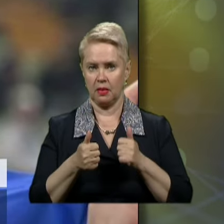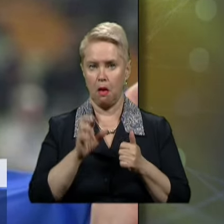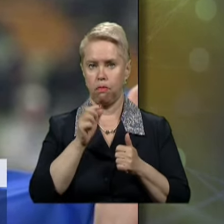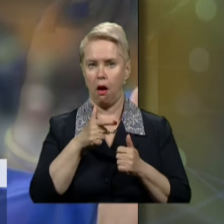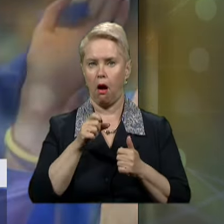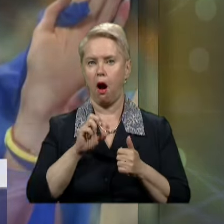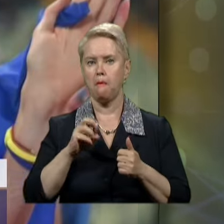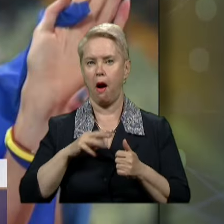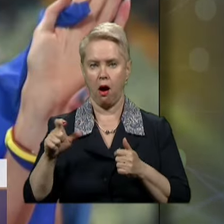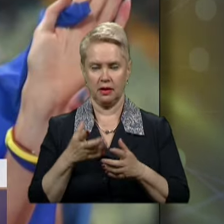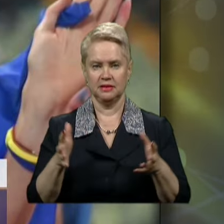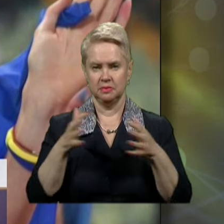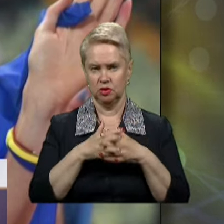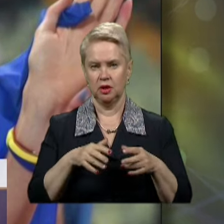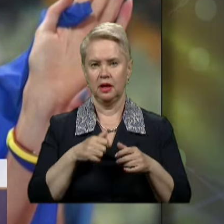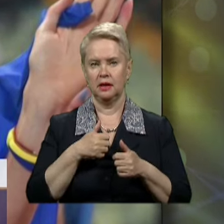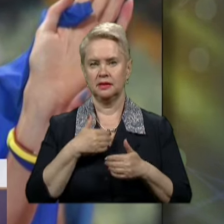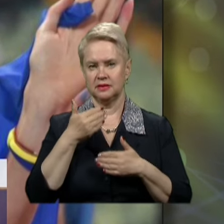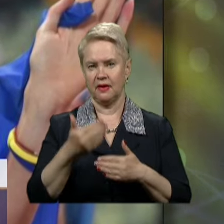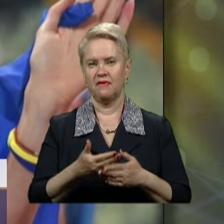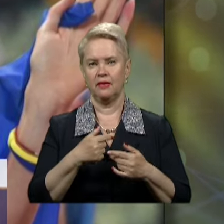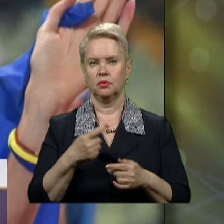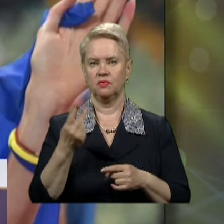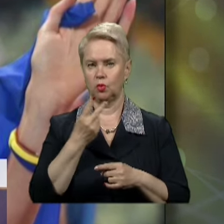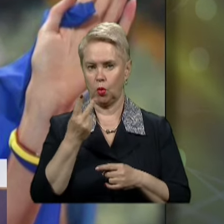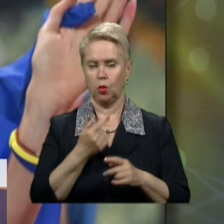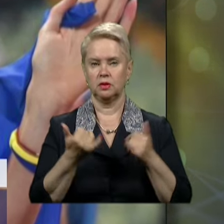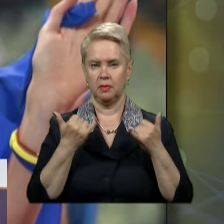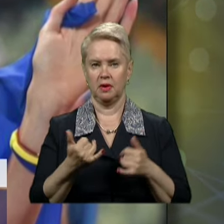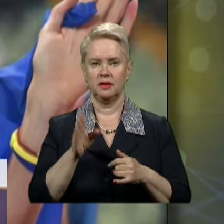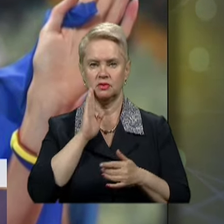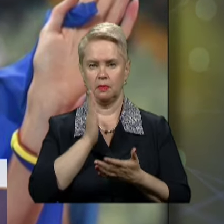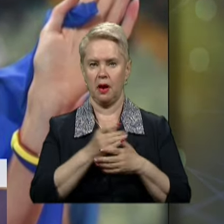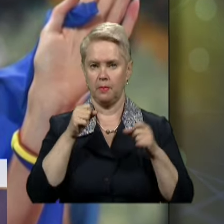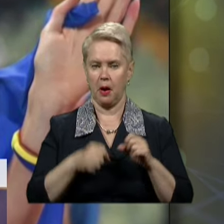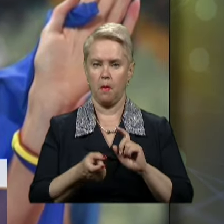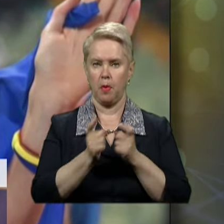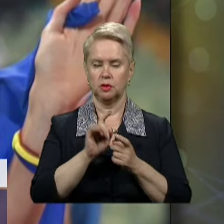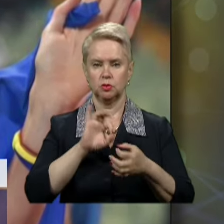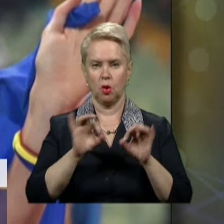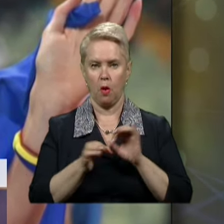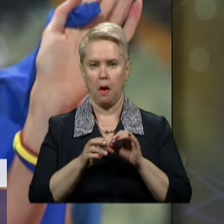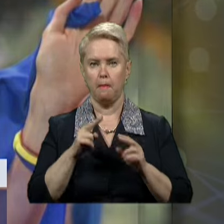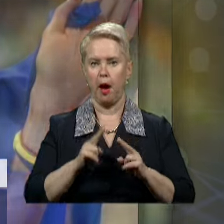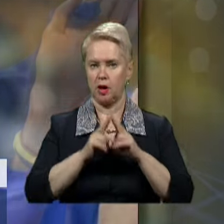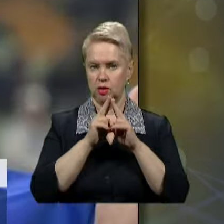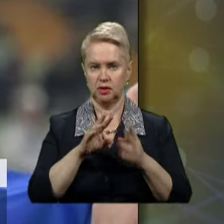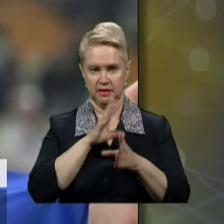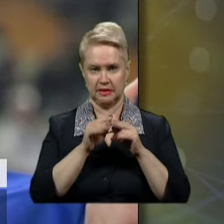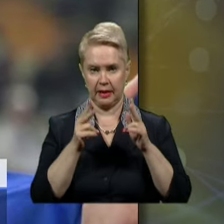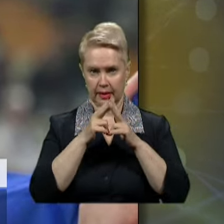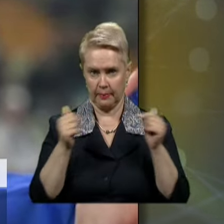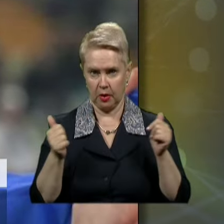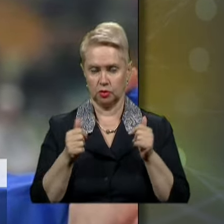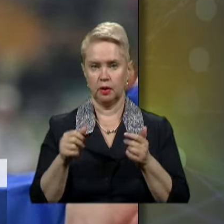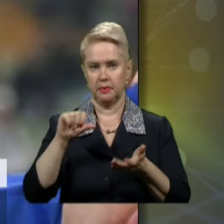Багамах. У змішаній естафеті у своєму забігу фінішувала другою. Тепер дівчина має право поборотися на Олімпіаді в Парижі. Загалом